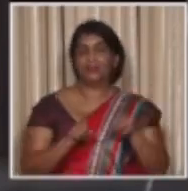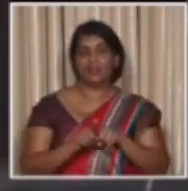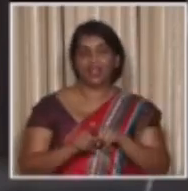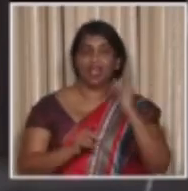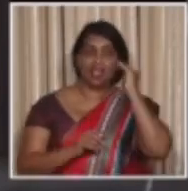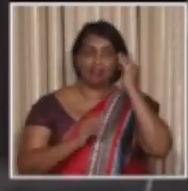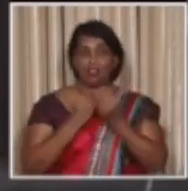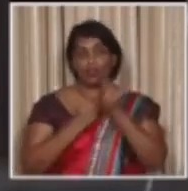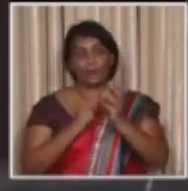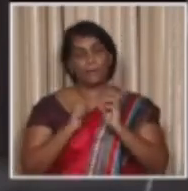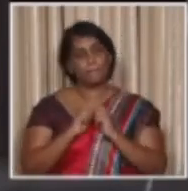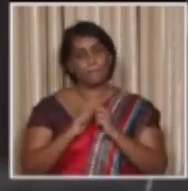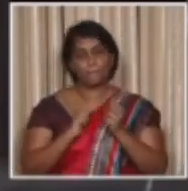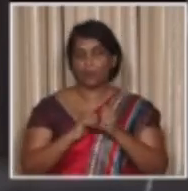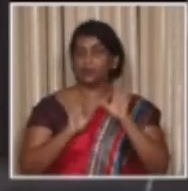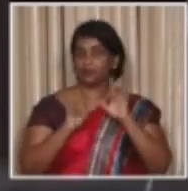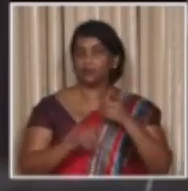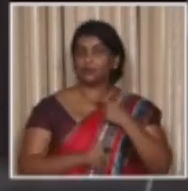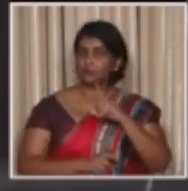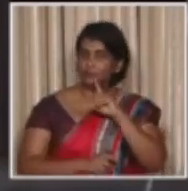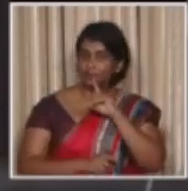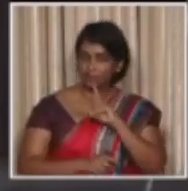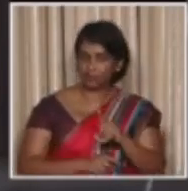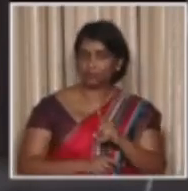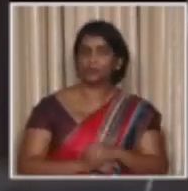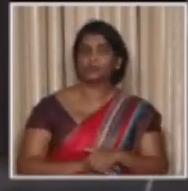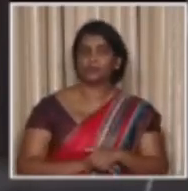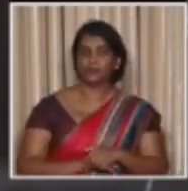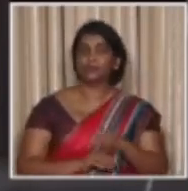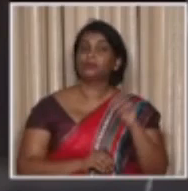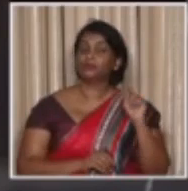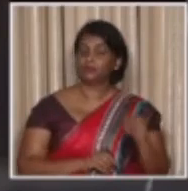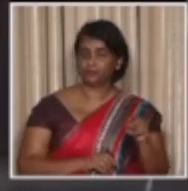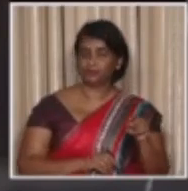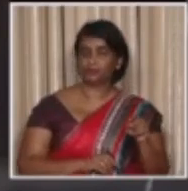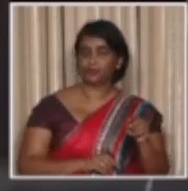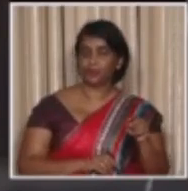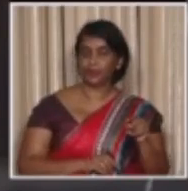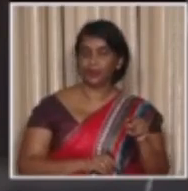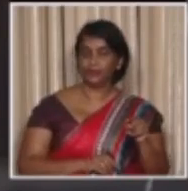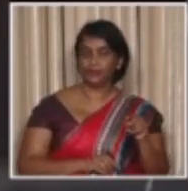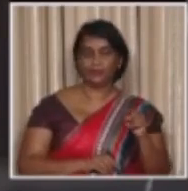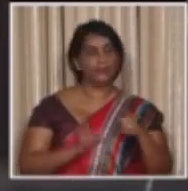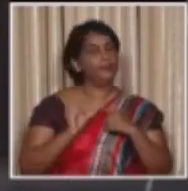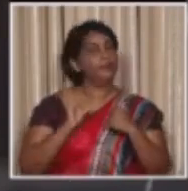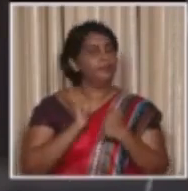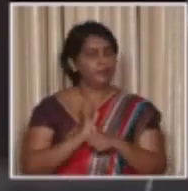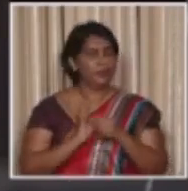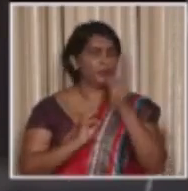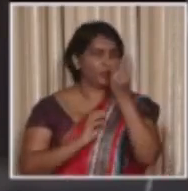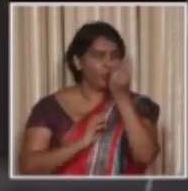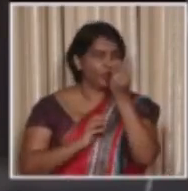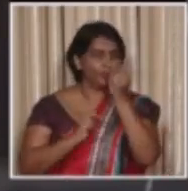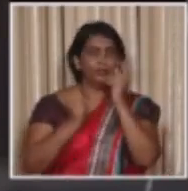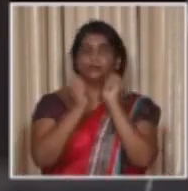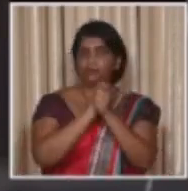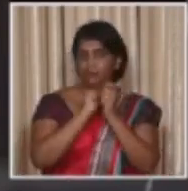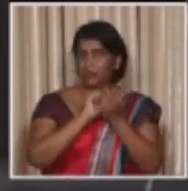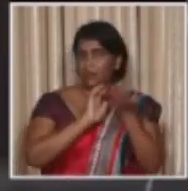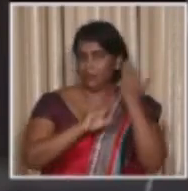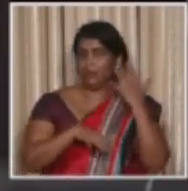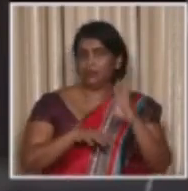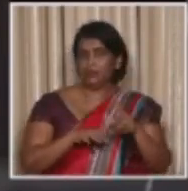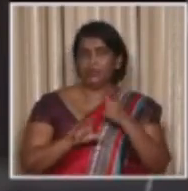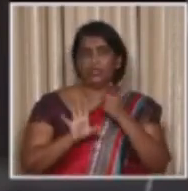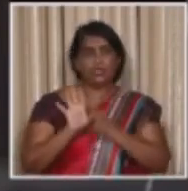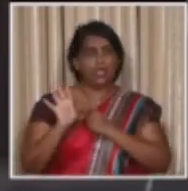නම් කමක් නැහැ. ඒ හින්දා අපි කියනවා මේ මේ මේ මේ පනත පොඩි පොඩි අවස්ථාවලදී සංශෝධන වෙලා තියෙනවා. දැන්